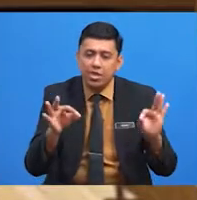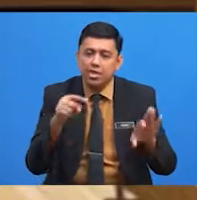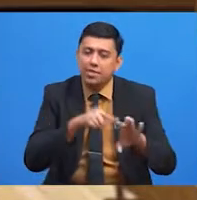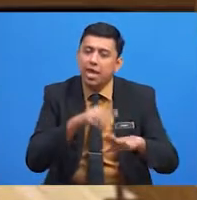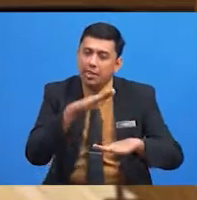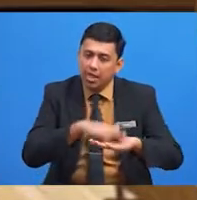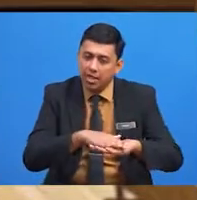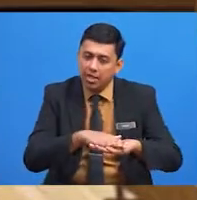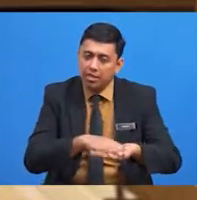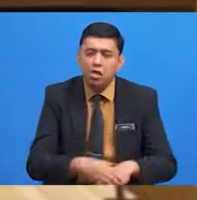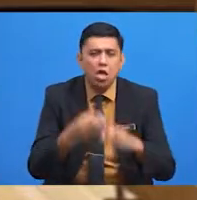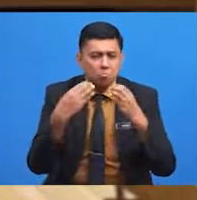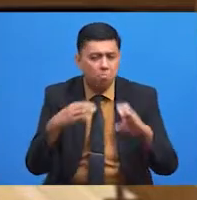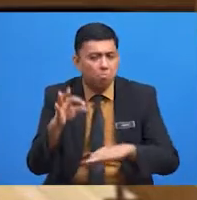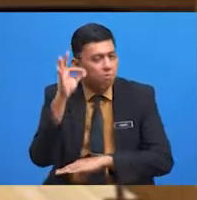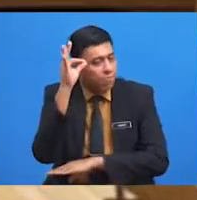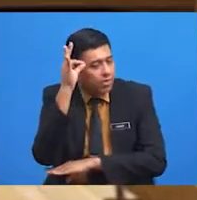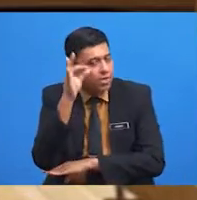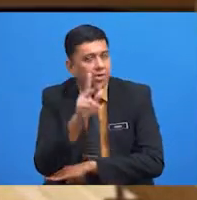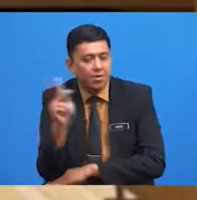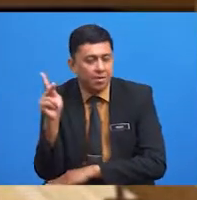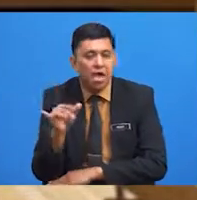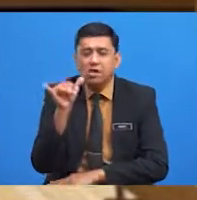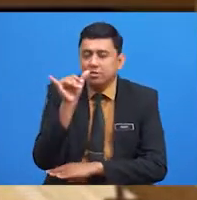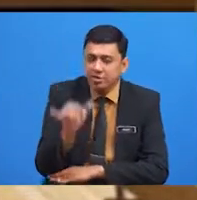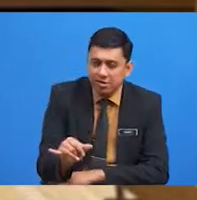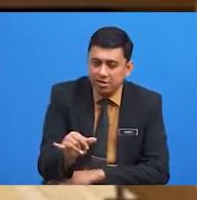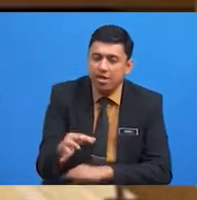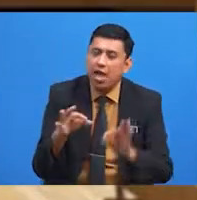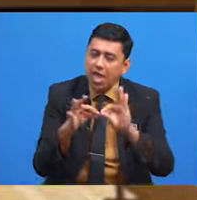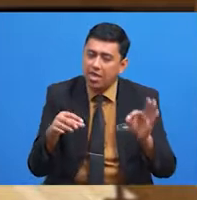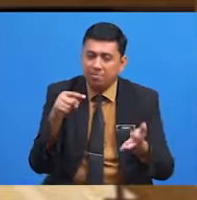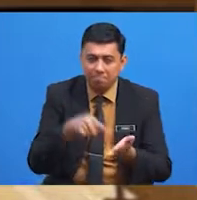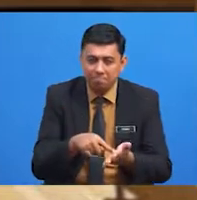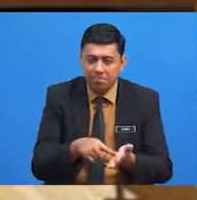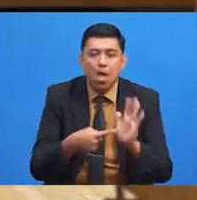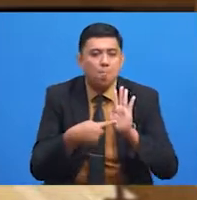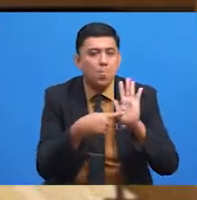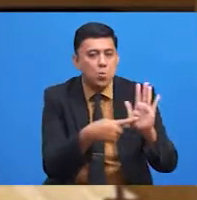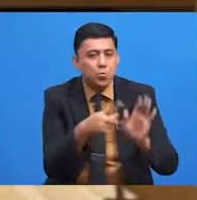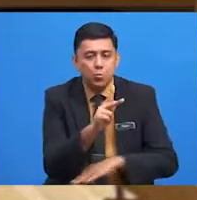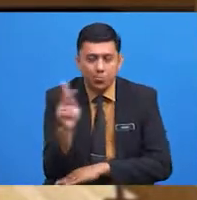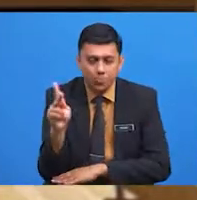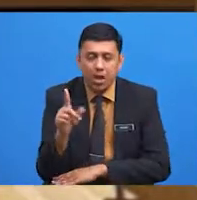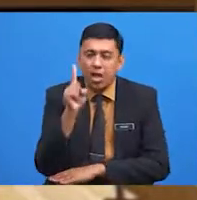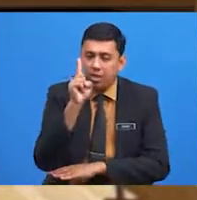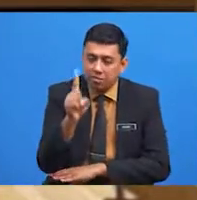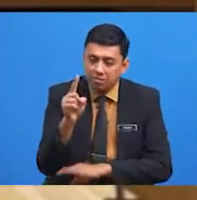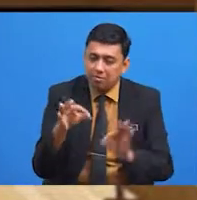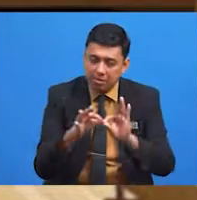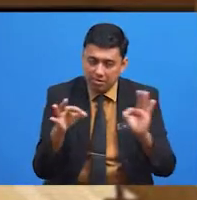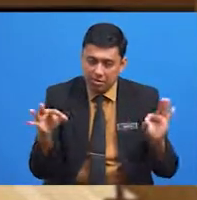atas? Cuba fikirkan. Ya, ayat ini menunjukkan satu